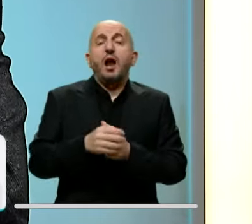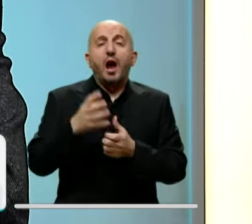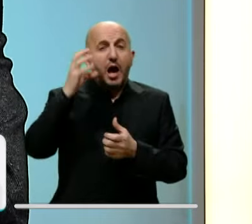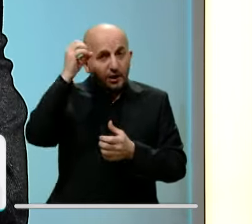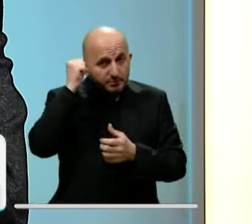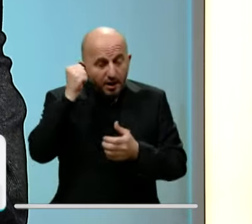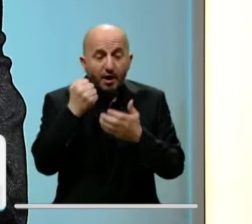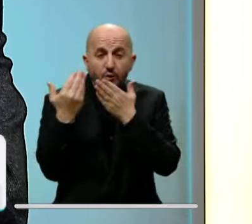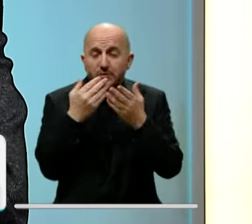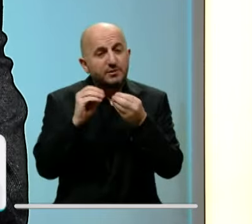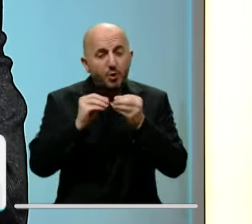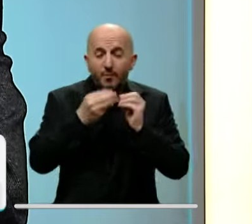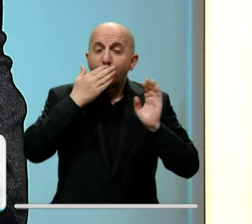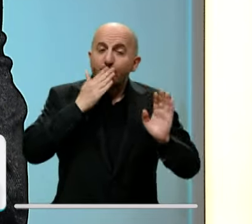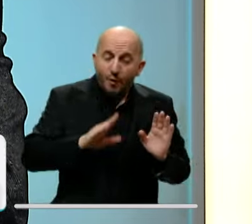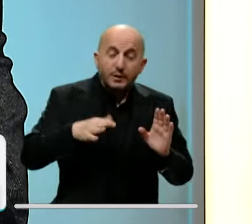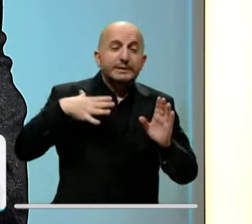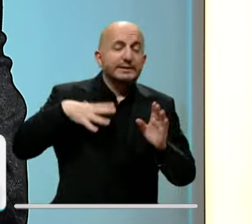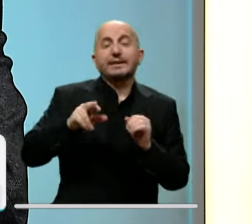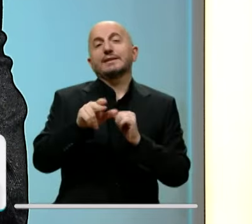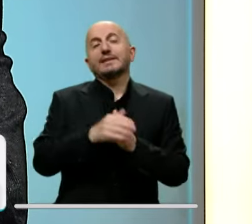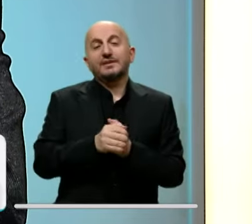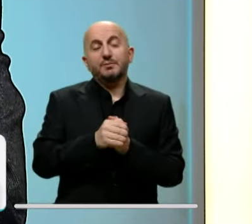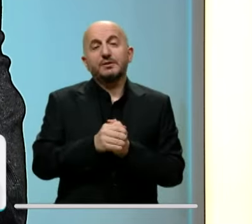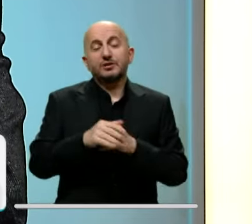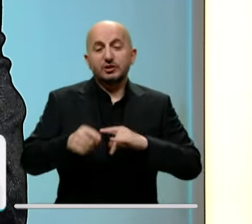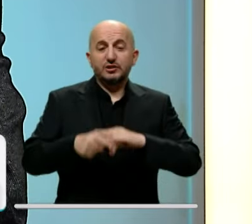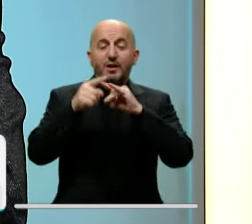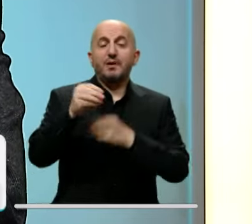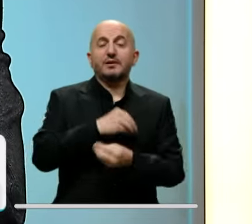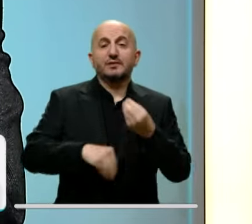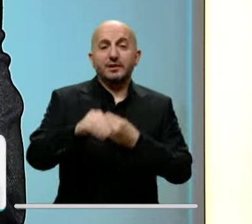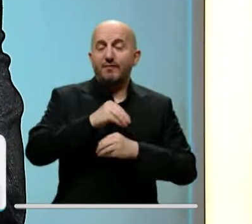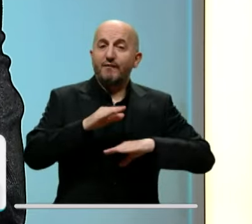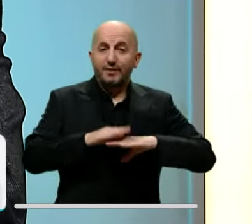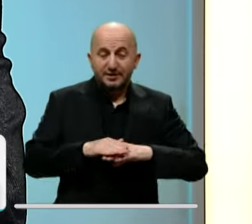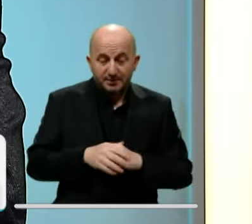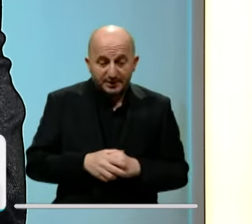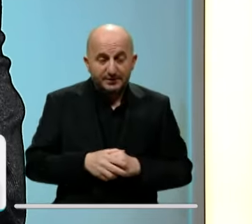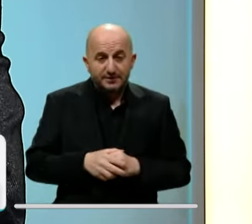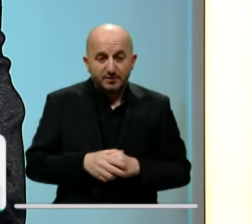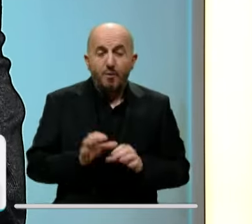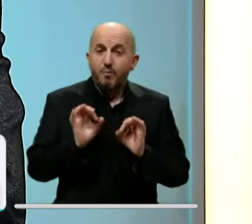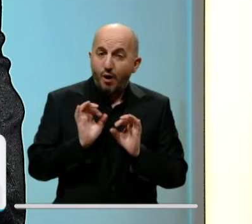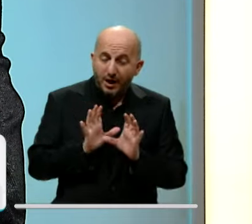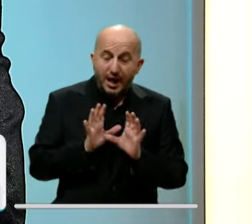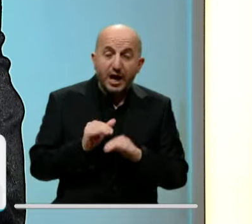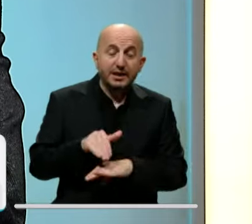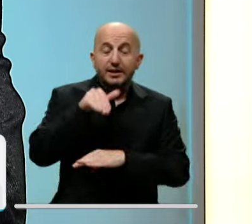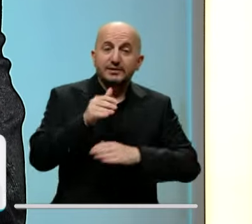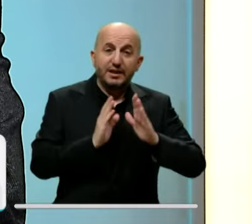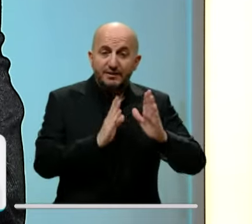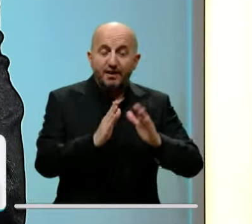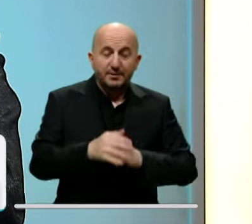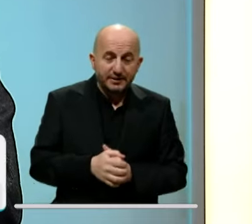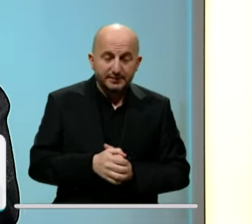okumasında bir sıkıntı yok Ve istediği gibi Kabe'yi tavaf edebilir Eee ve bu şekilde hayatına devam